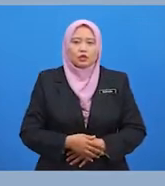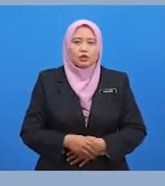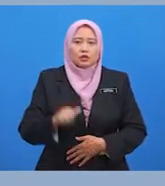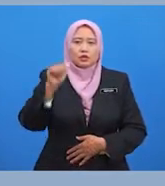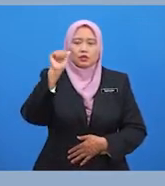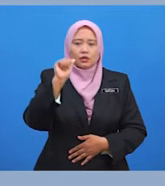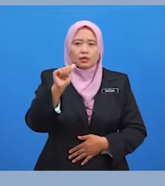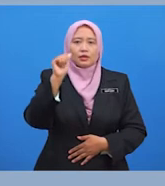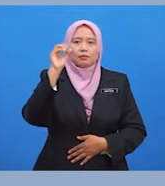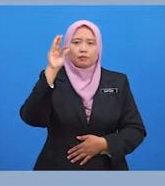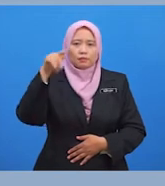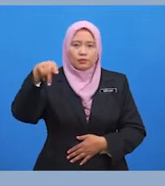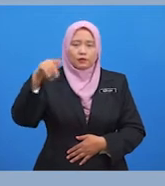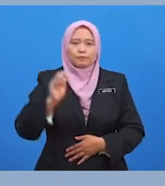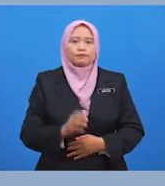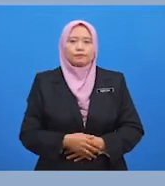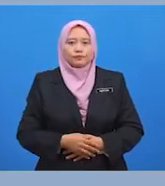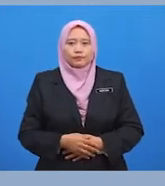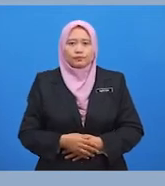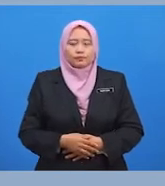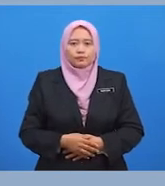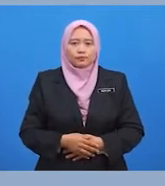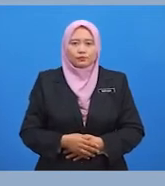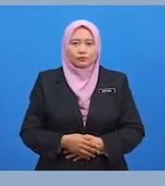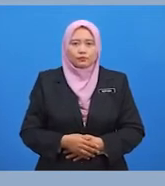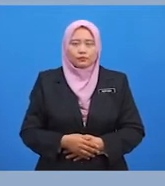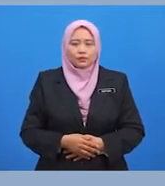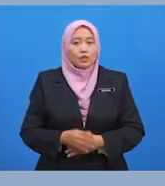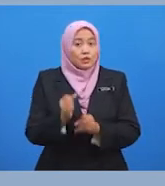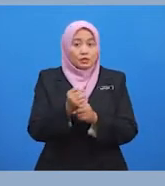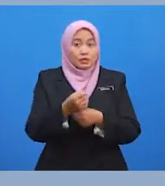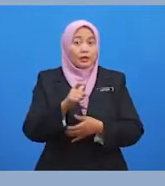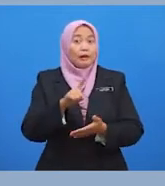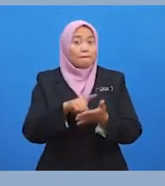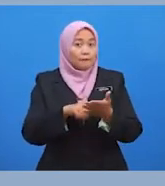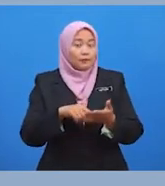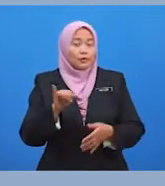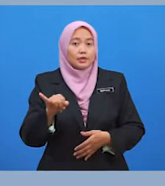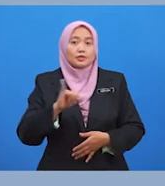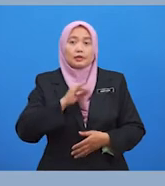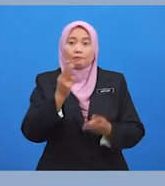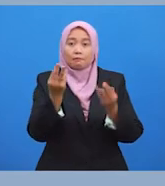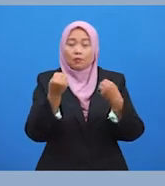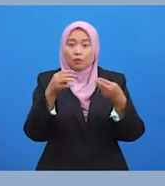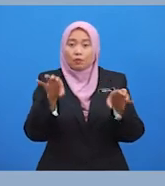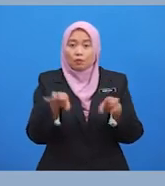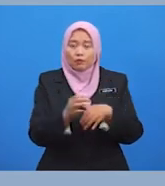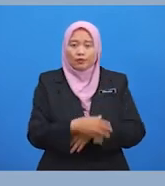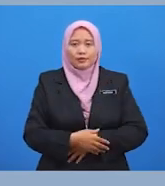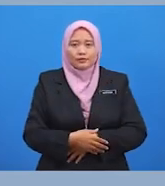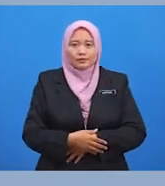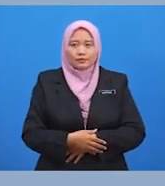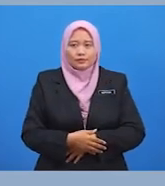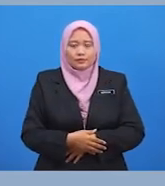Adobe Photoshop. Murid-murid boleh teka tak saiz apa yang cikgu nak buat? Pasti ada yang menjawab